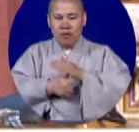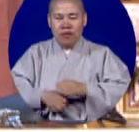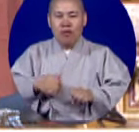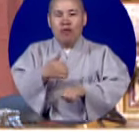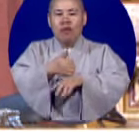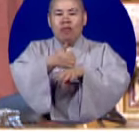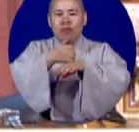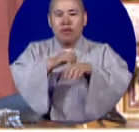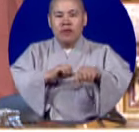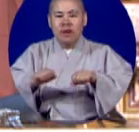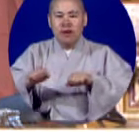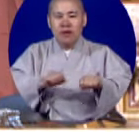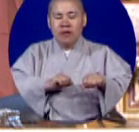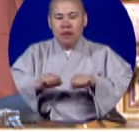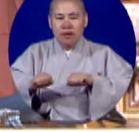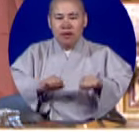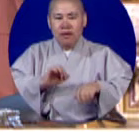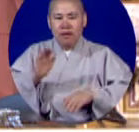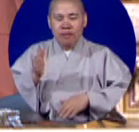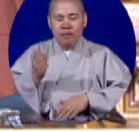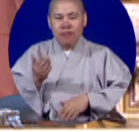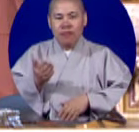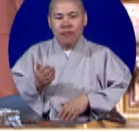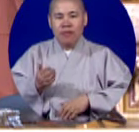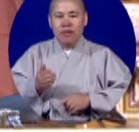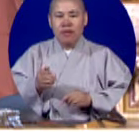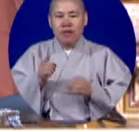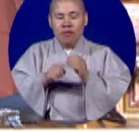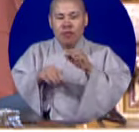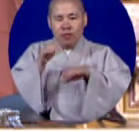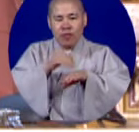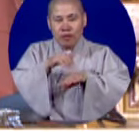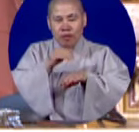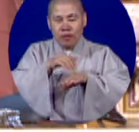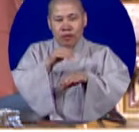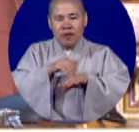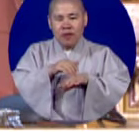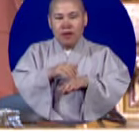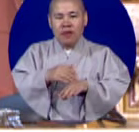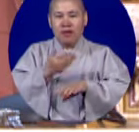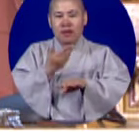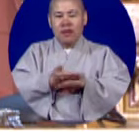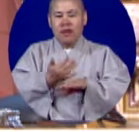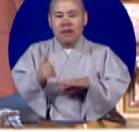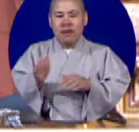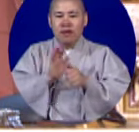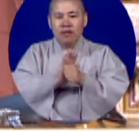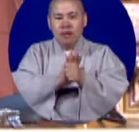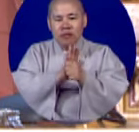보살행이에요. 그 이제 불교 소행은 다른 일을